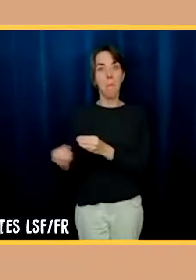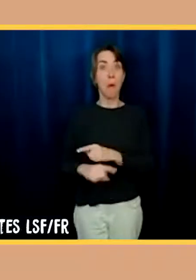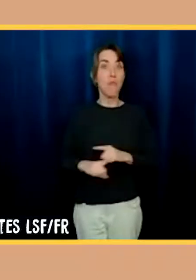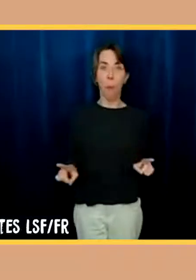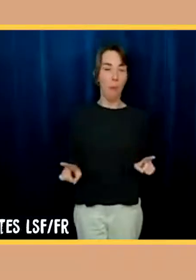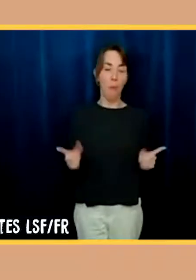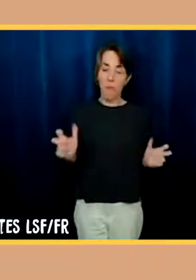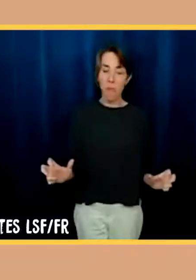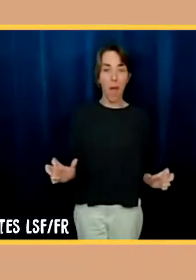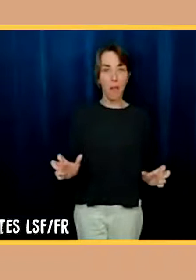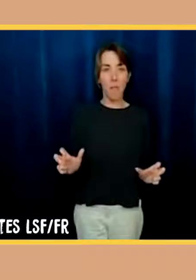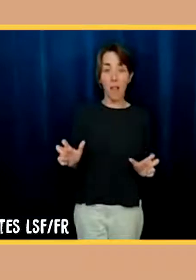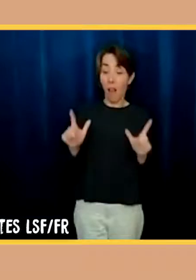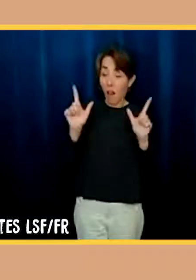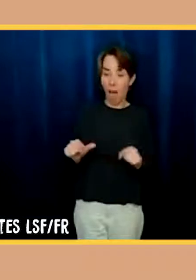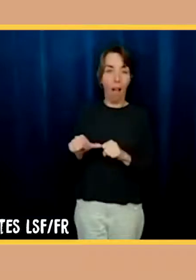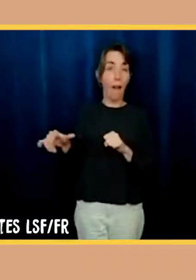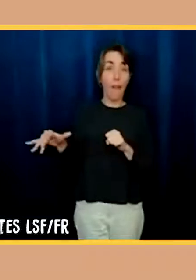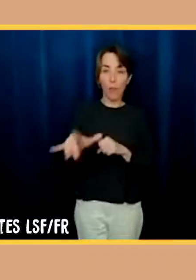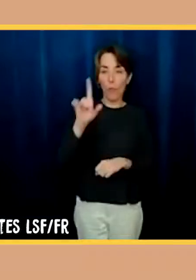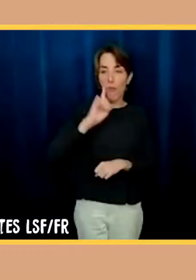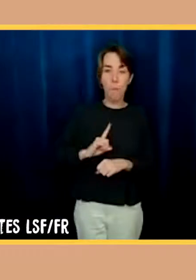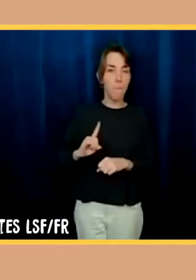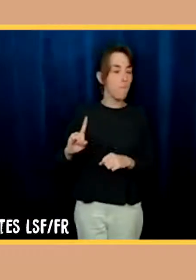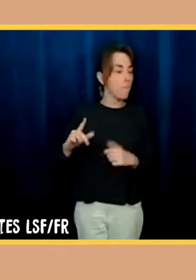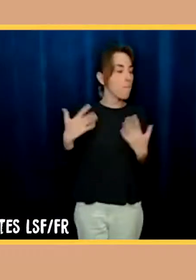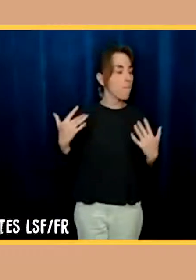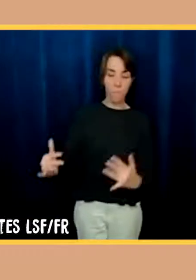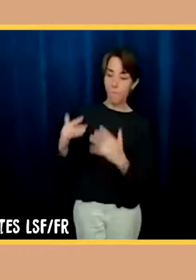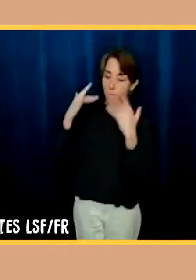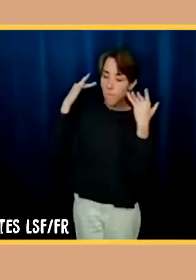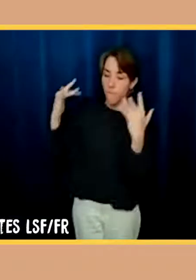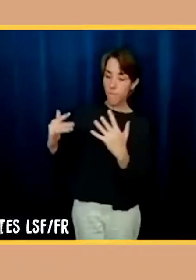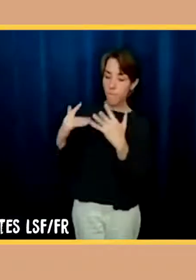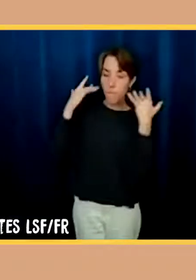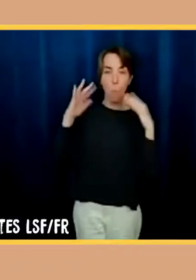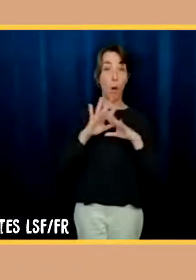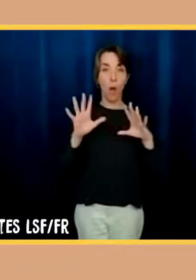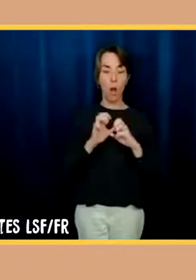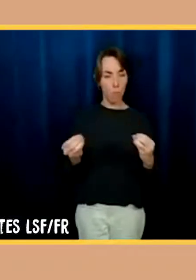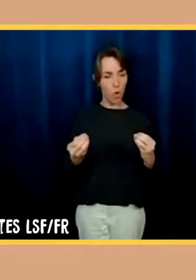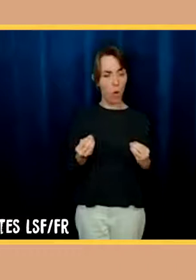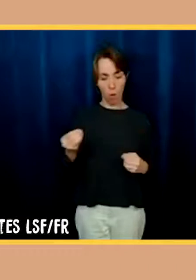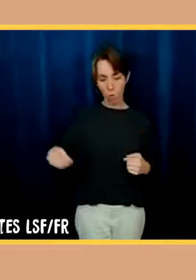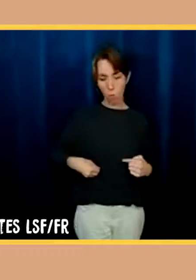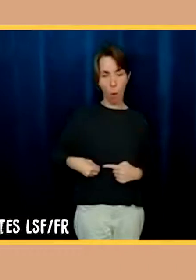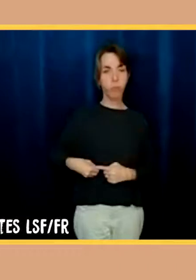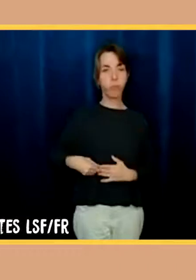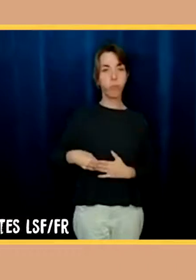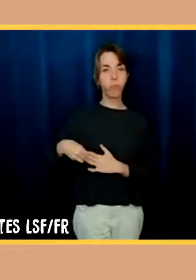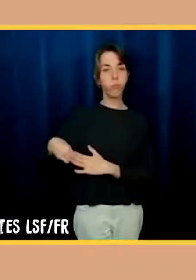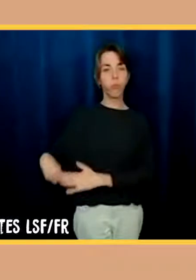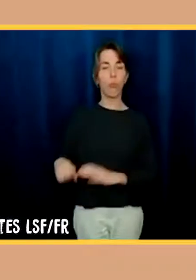vraiment tout un écosystème de femmes qui m'ont inspirée dans mon parcours et qui m'ont permis finalement de dépasser ce stade de culpabilité, de me dire, bah, en